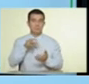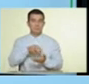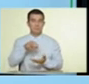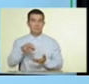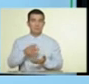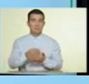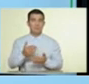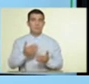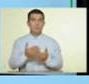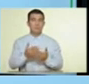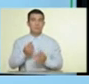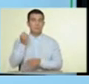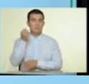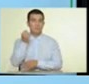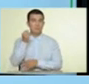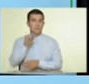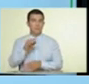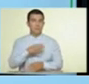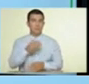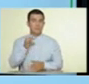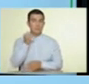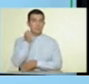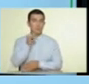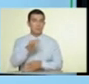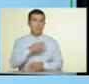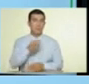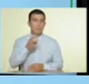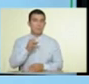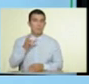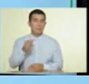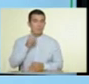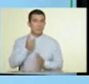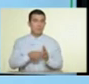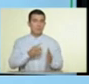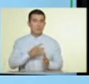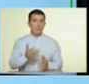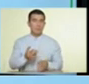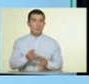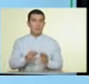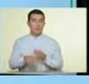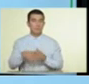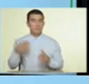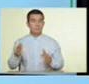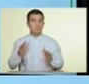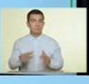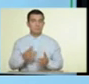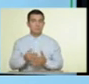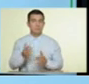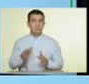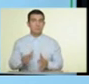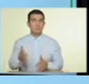ta va qop joylashgan. Uning massasi noma'lum. O'ng tarafida esa, ya'ni o'ng